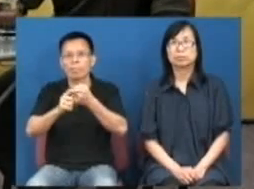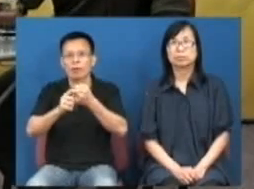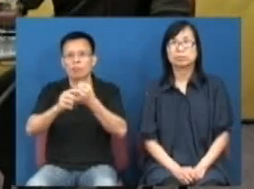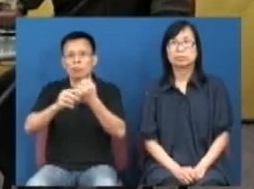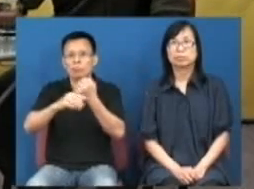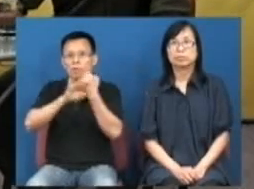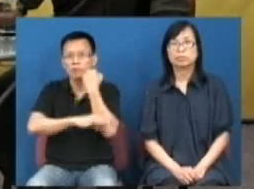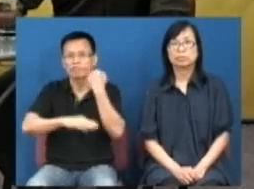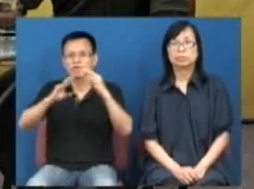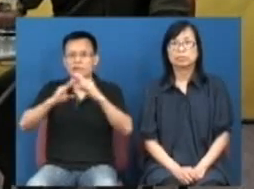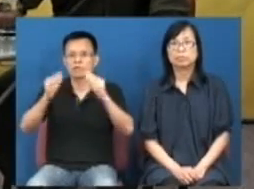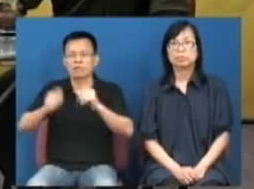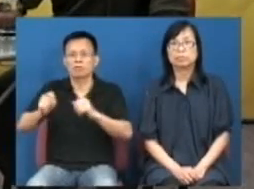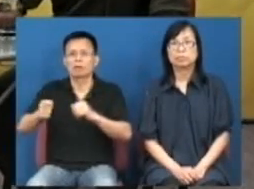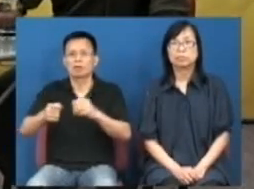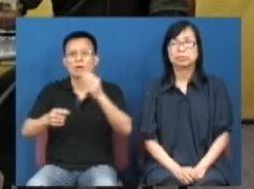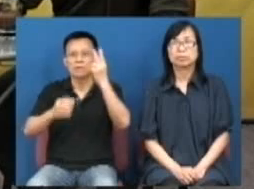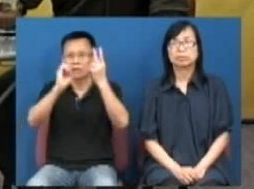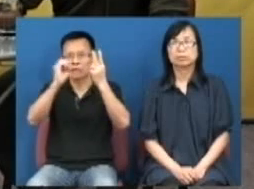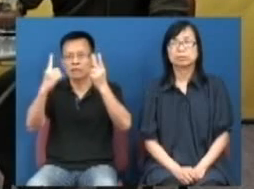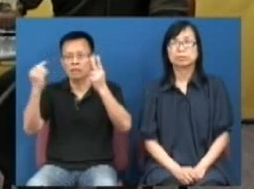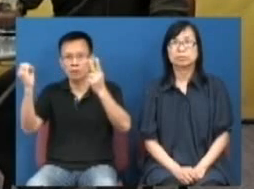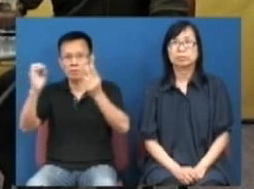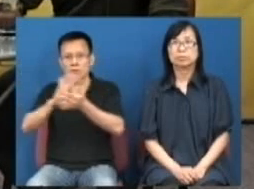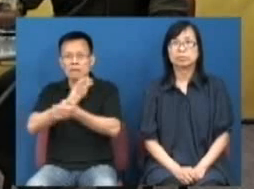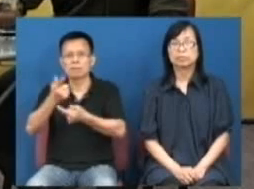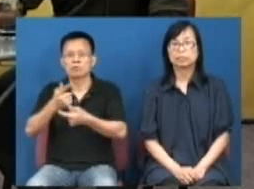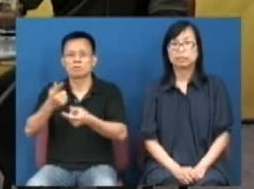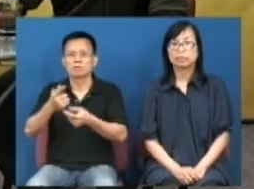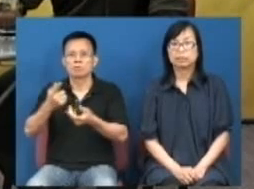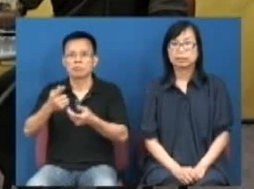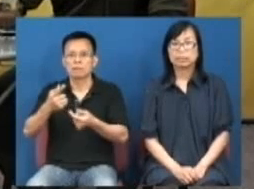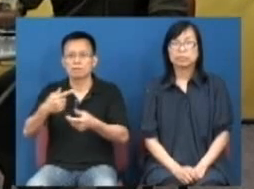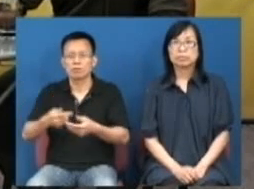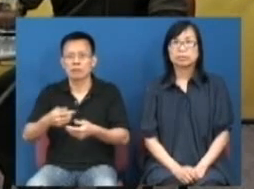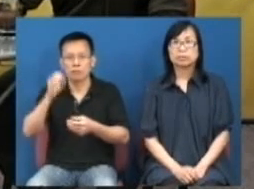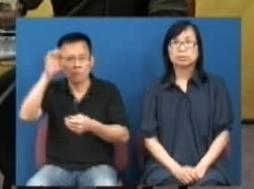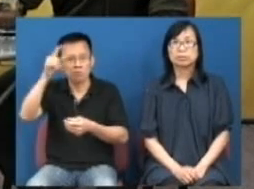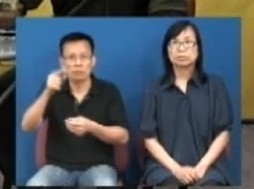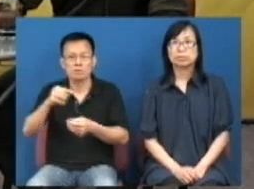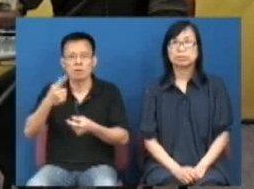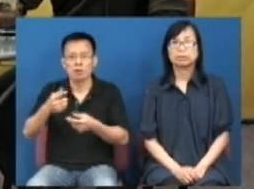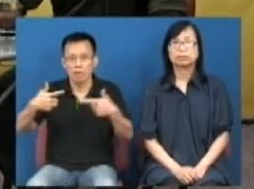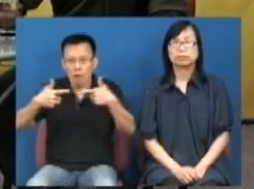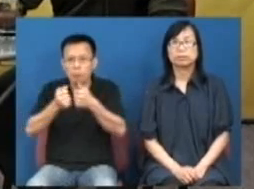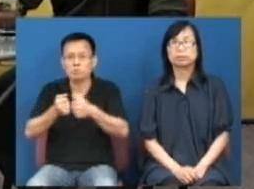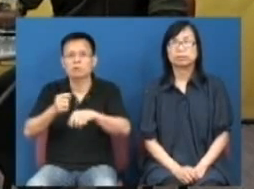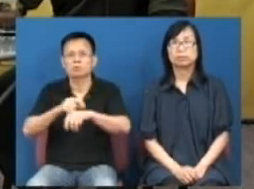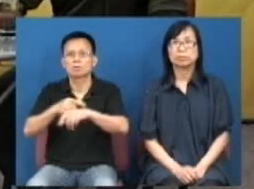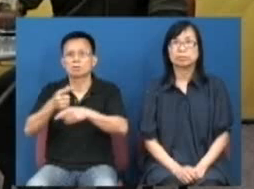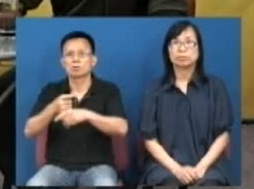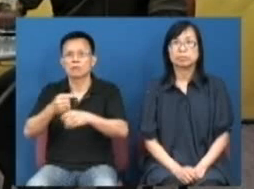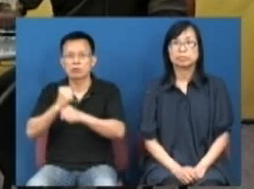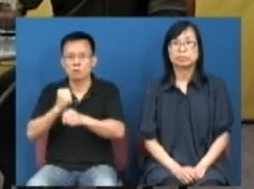宗嘅係2010年嘅立法會有補選有關嘅選舉呈請提出意見，並在合適嘅情況下咧，在製作一個